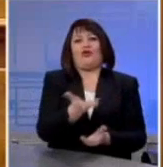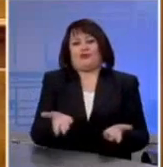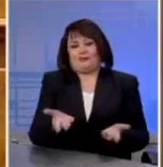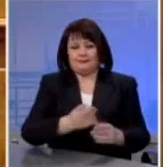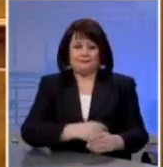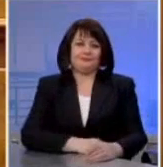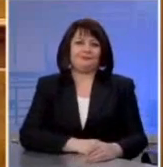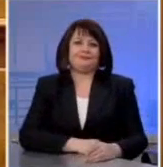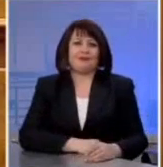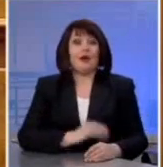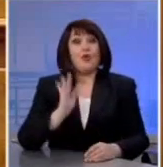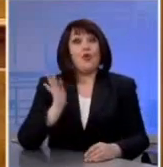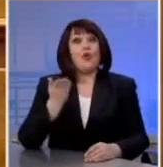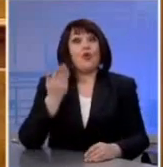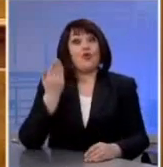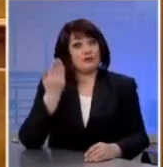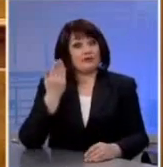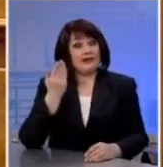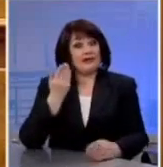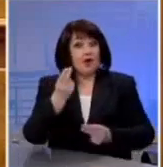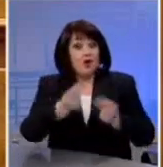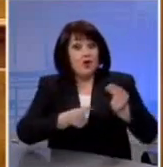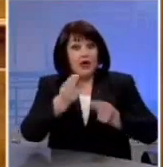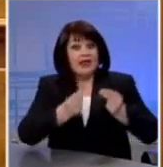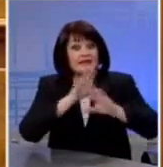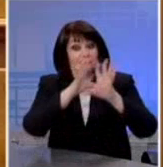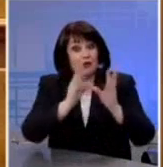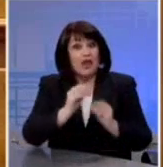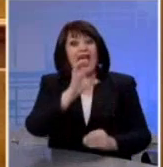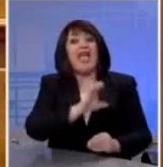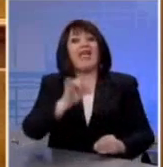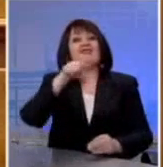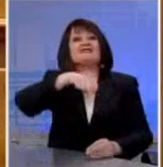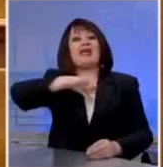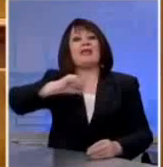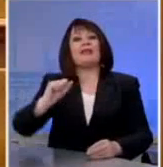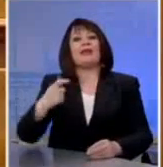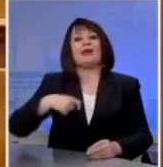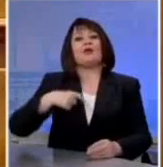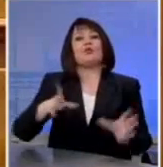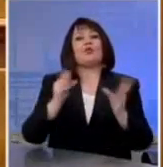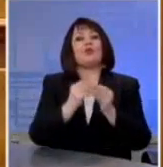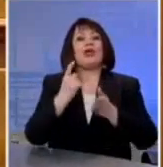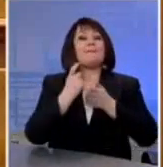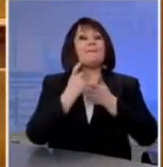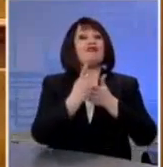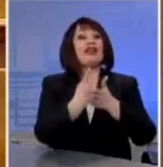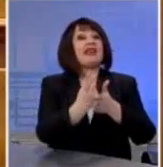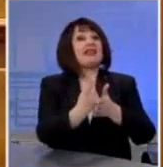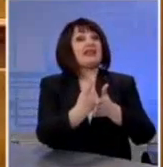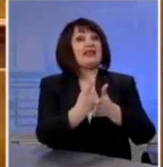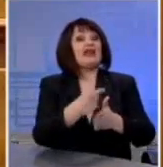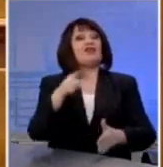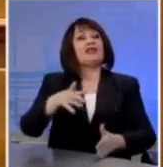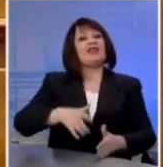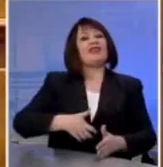Όταν όμως θα ανοίξουν όλοι οι λογαριασμοί του Ευσταθίου και των υπολείπων στελεχών των υποβρυχίων, τότε θα γελάσει και τον